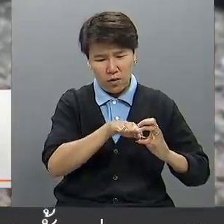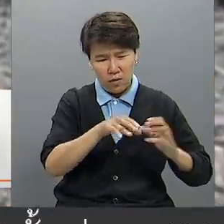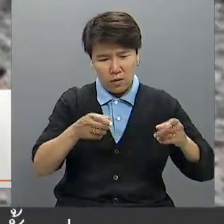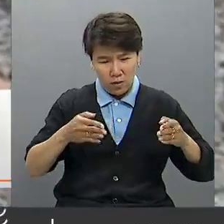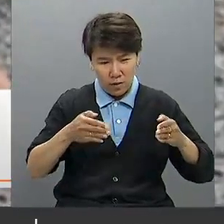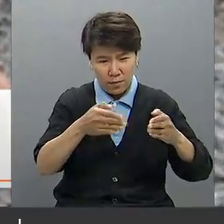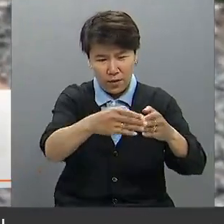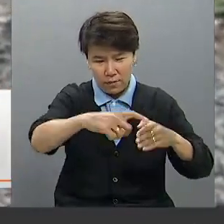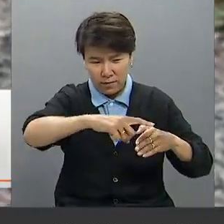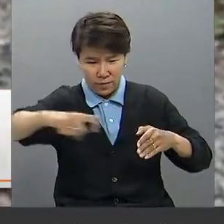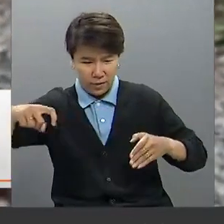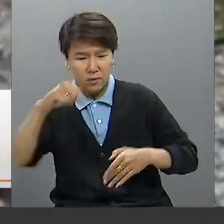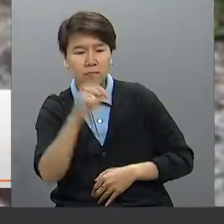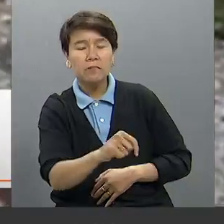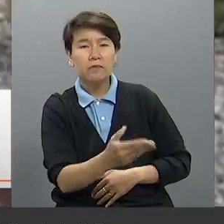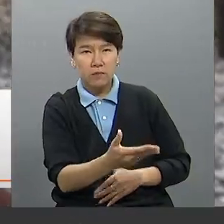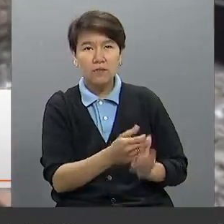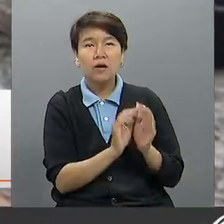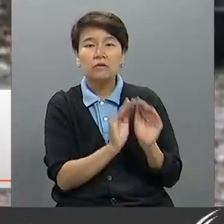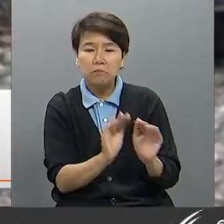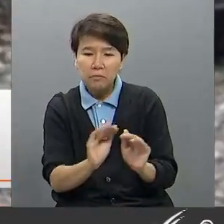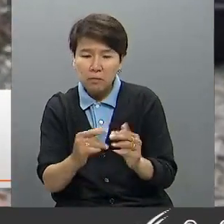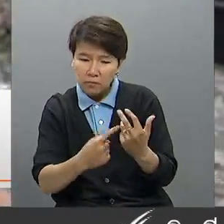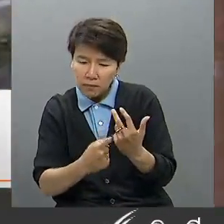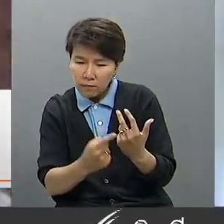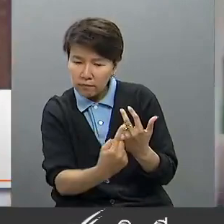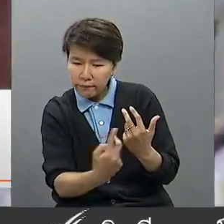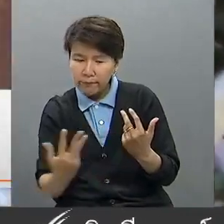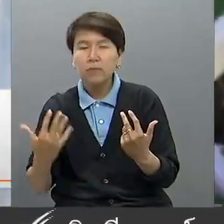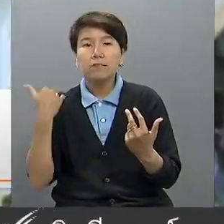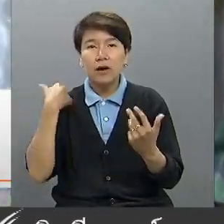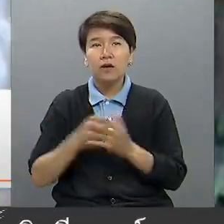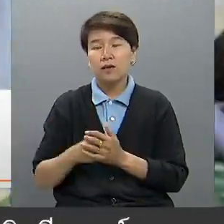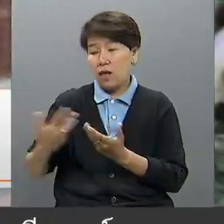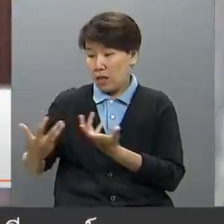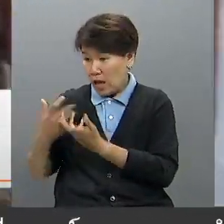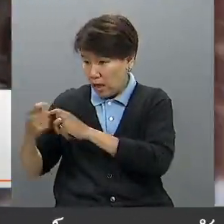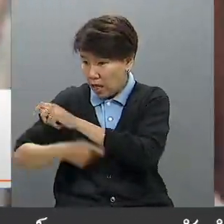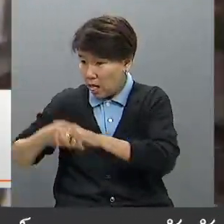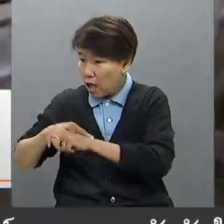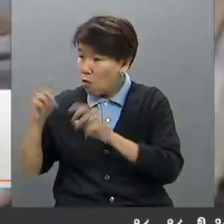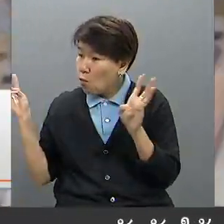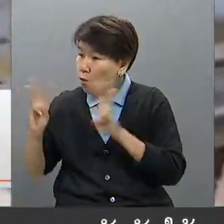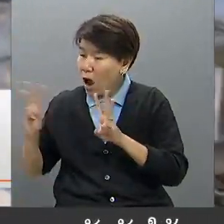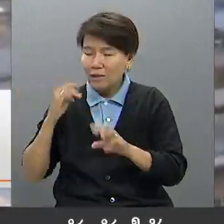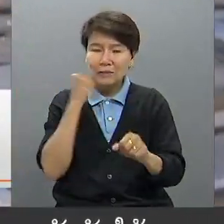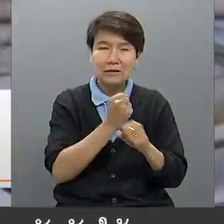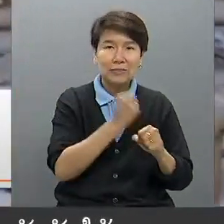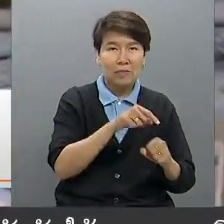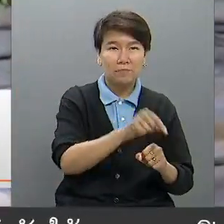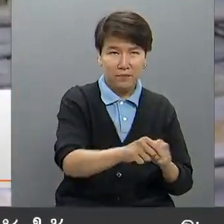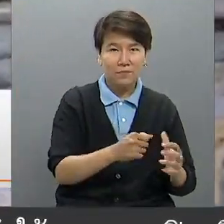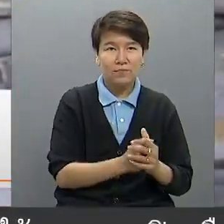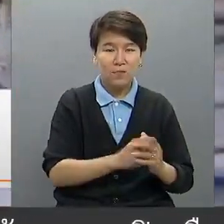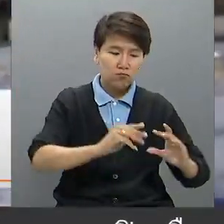ำนานะคะพอเวลาที่ว่างจากการทำนาก็จะมาทำเกวียนเนี่ยแหละค่ะรับทำตามใบสั่งนะคะซึ่งเกวียนเล่มหนึ่งเนี่ยจะ